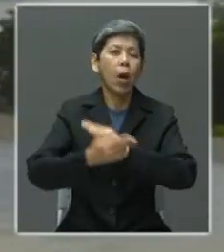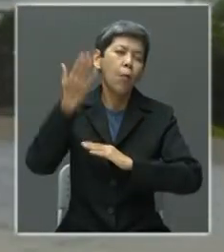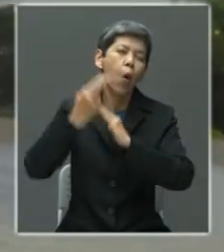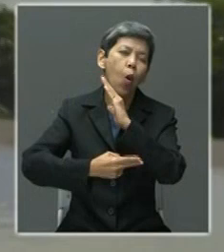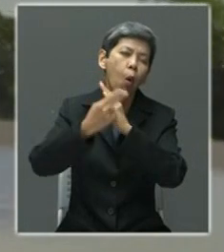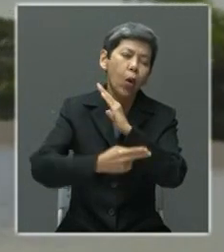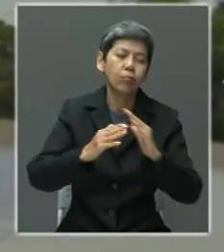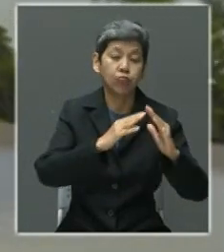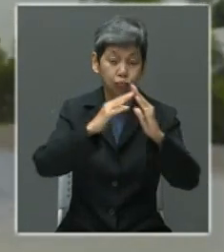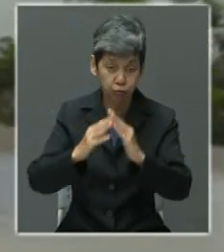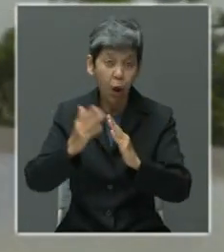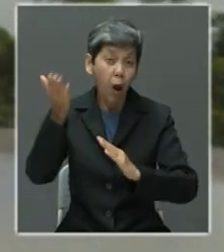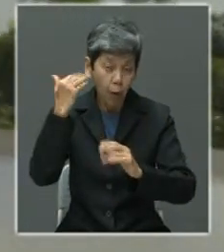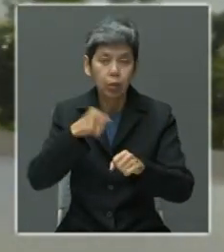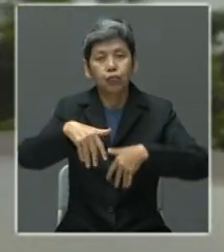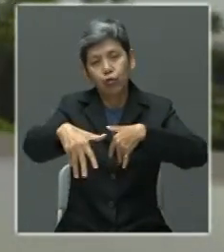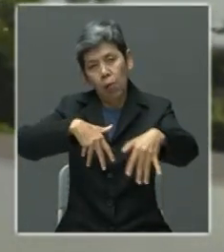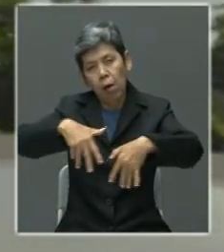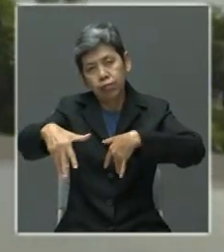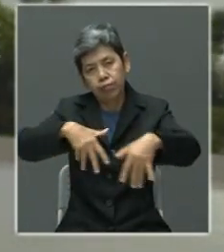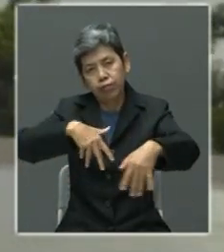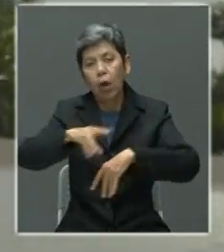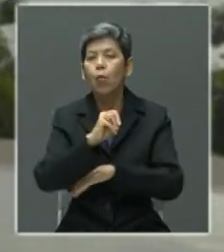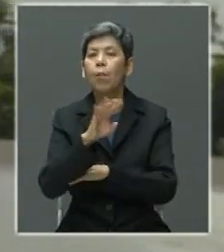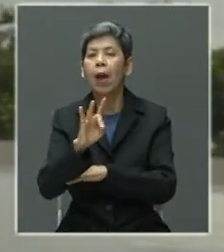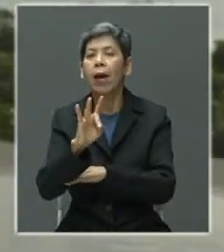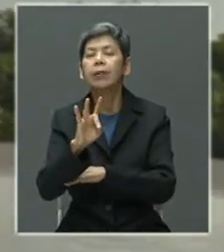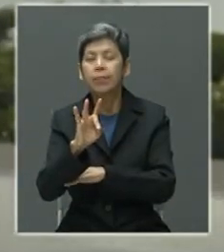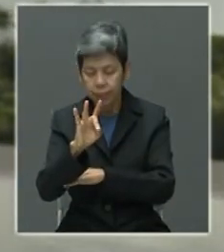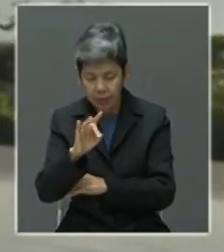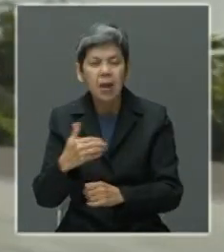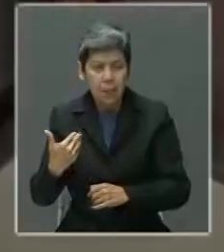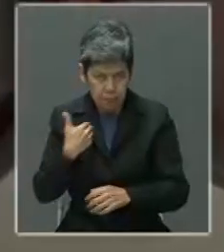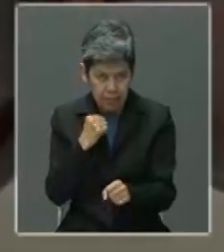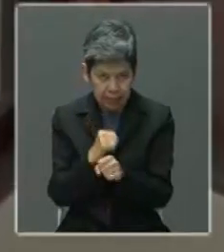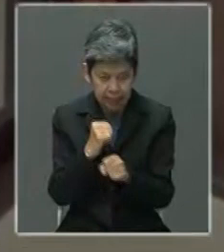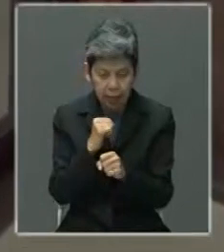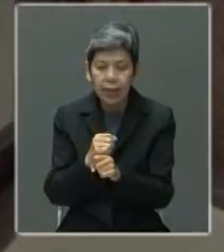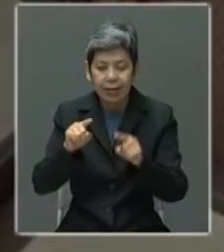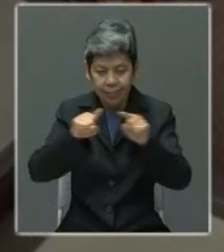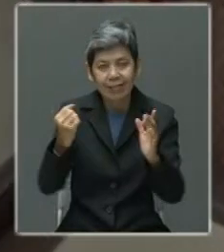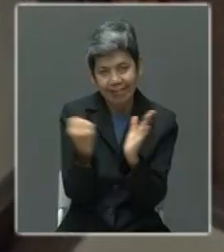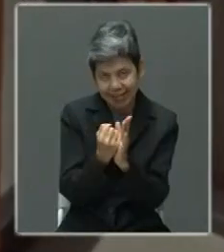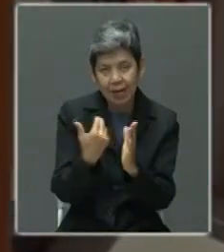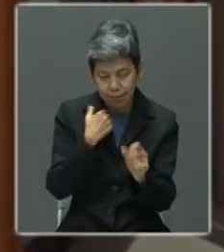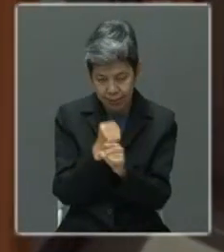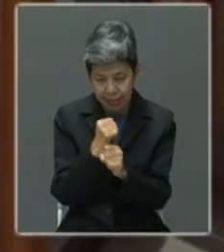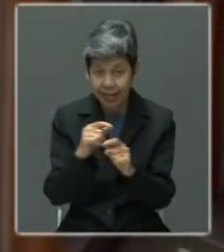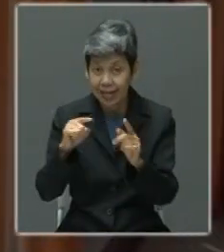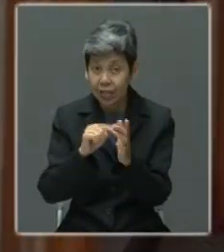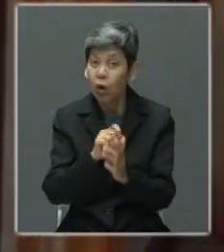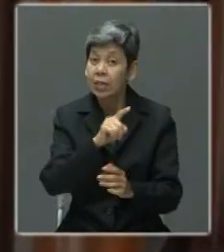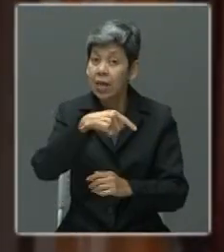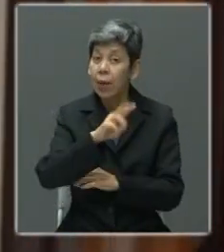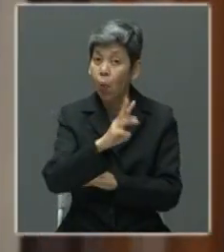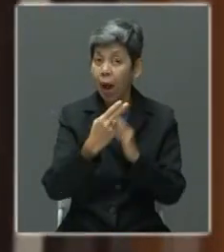ของโรงแรมเนี่ยเดิมเป็นของชาวบ้านในพื้นที่หมู่8ตำบลวิชิตมีการนำไปออกโฉนดโดยในส่วนของศรีพันว